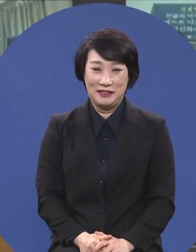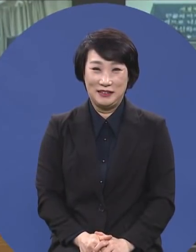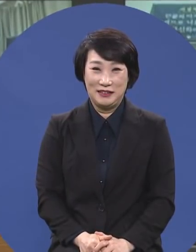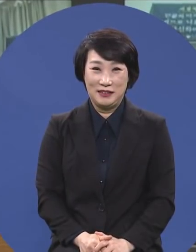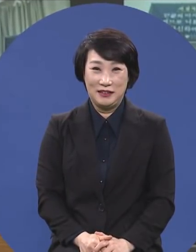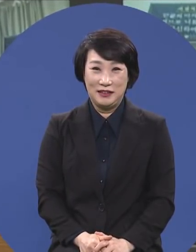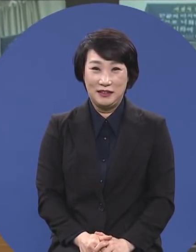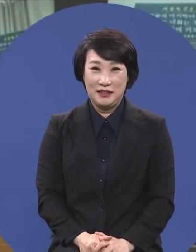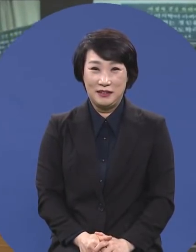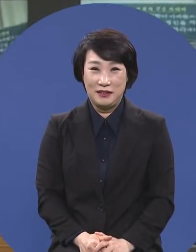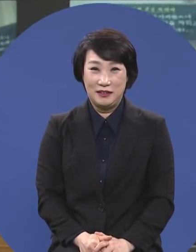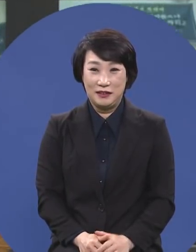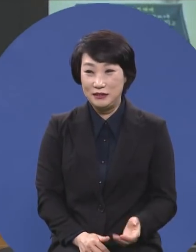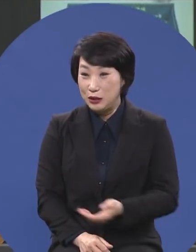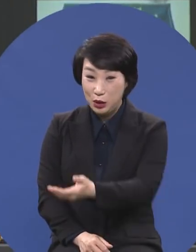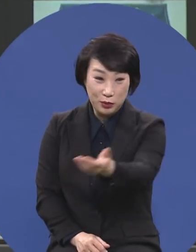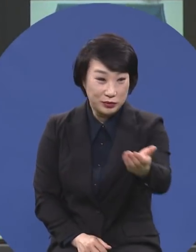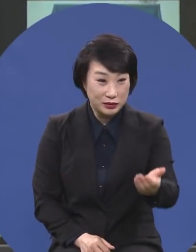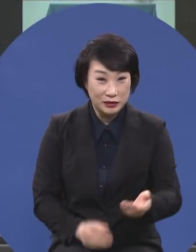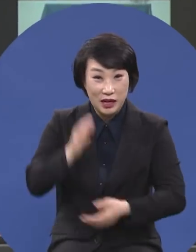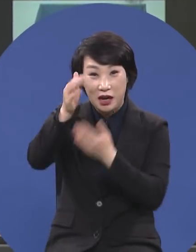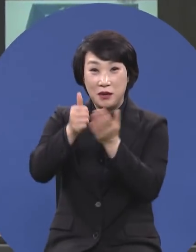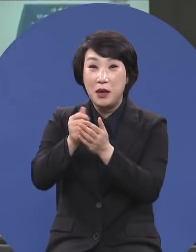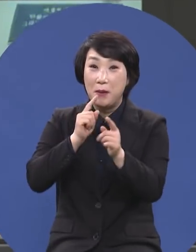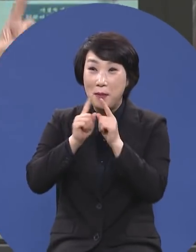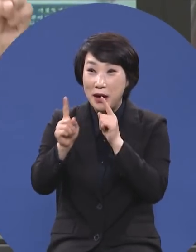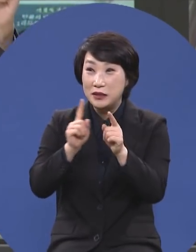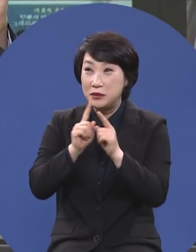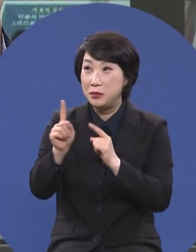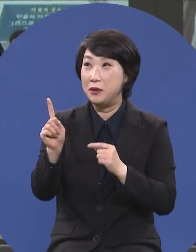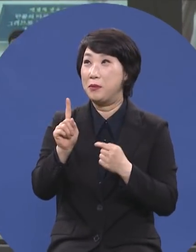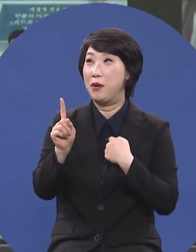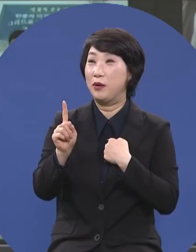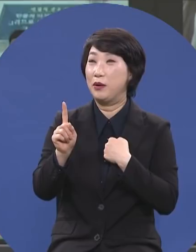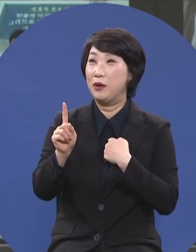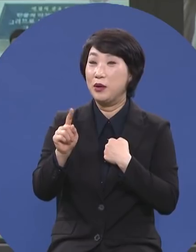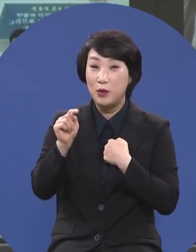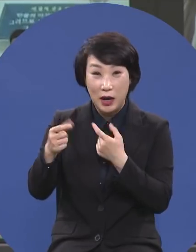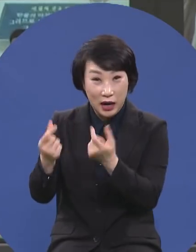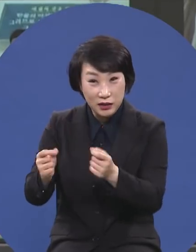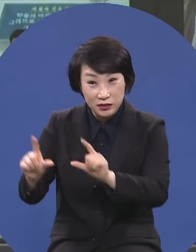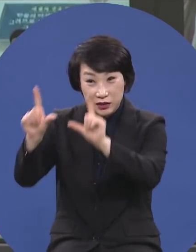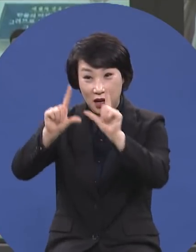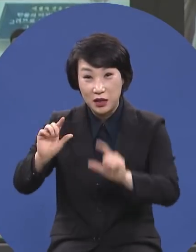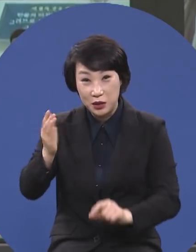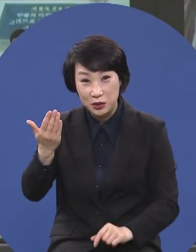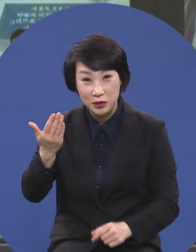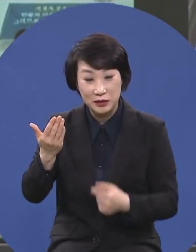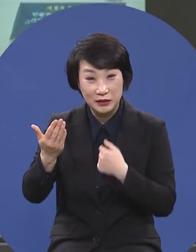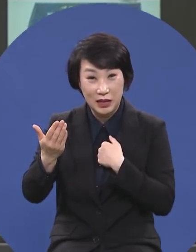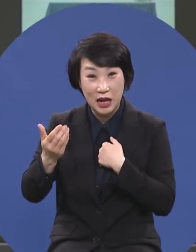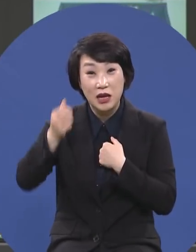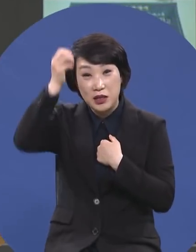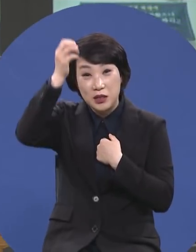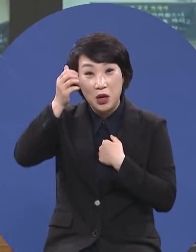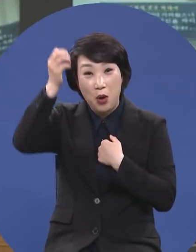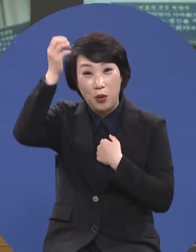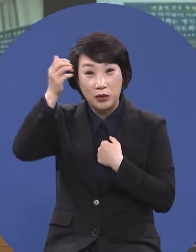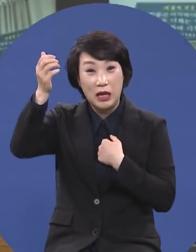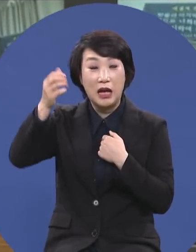했는데, 우리가 하나님 말씀이 이렇게 살아야 할 내